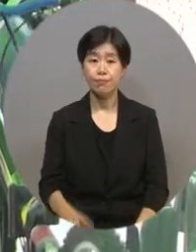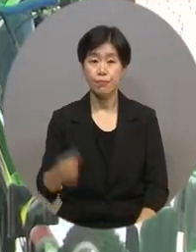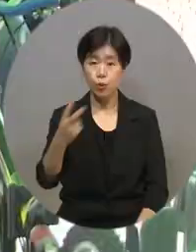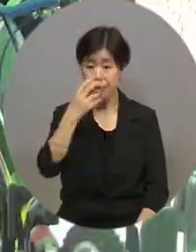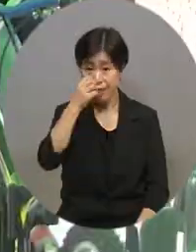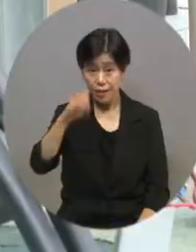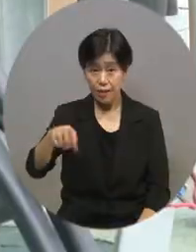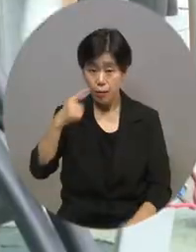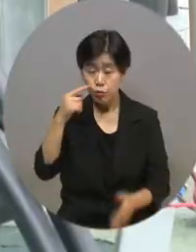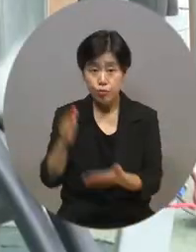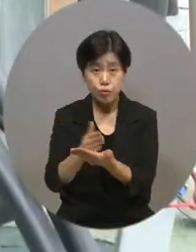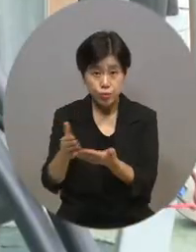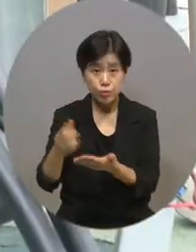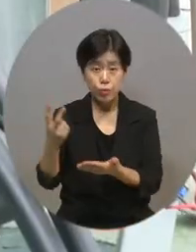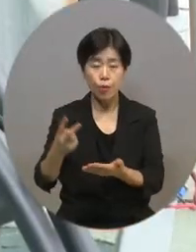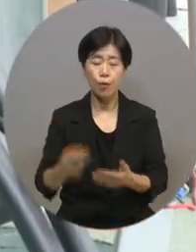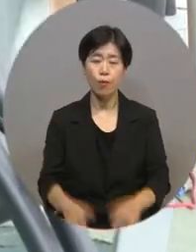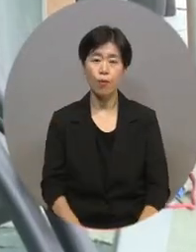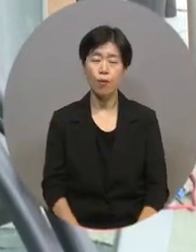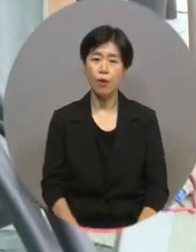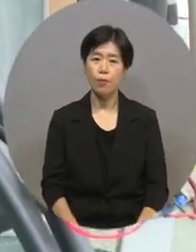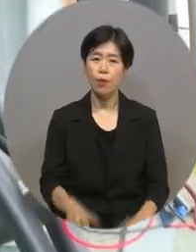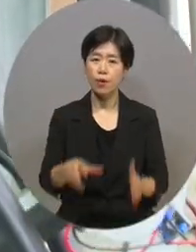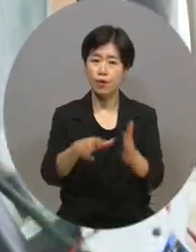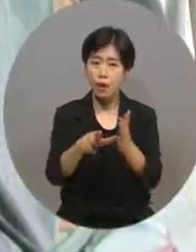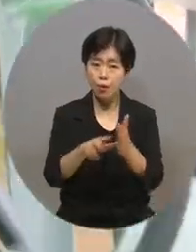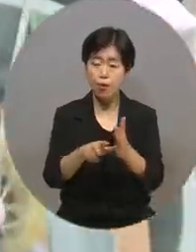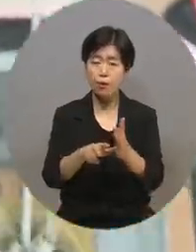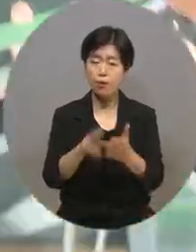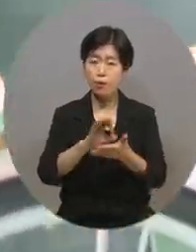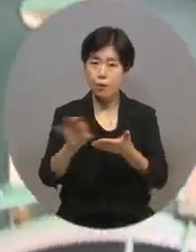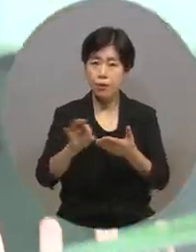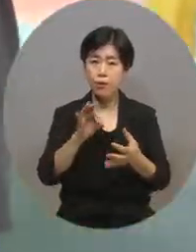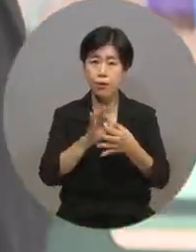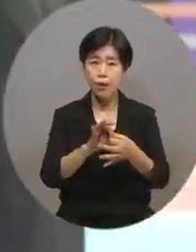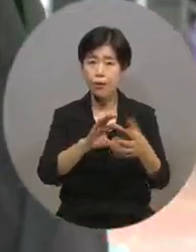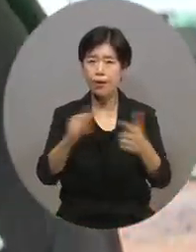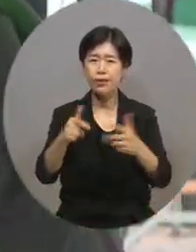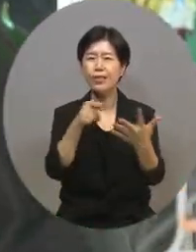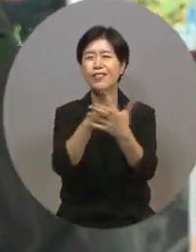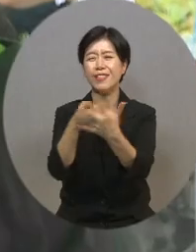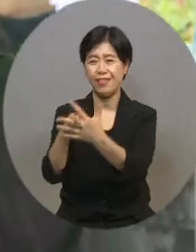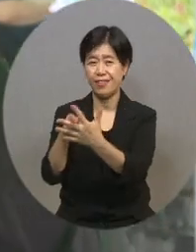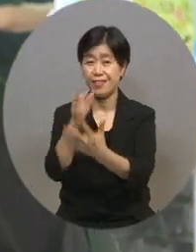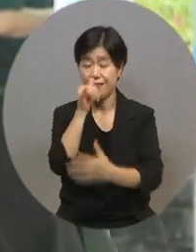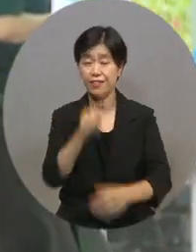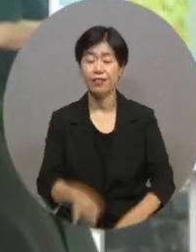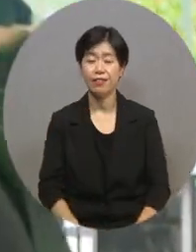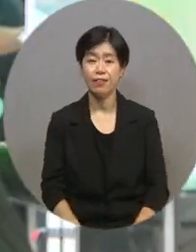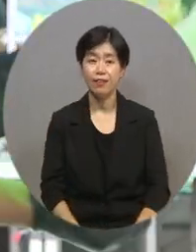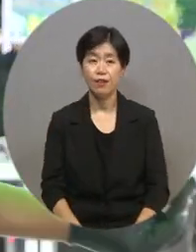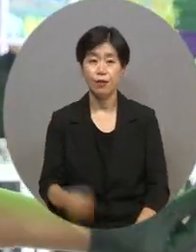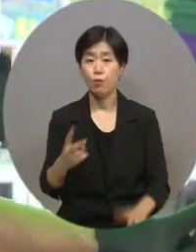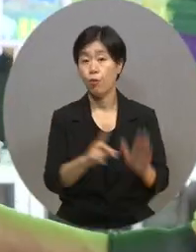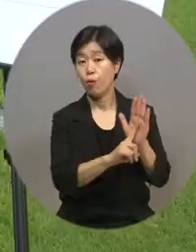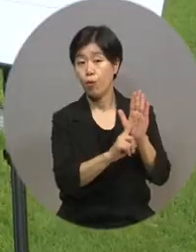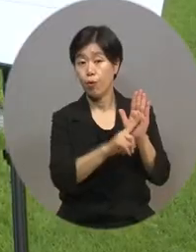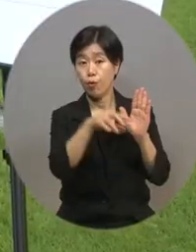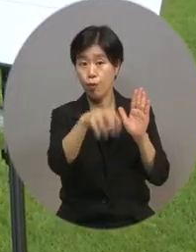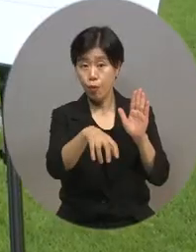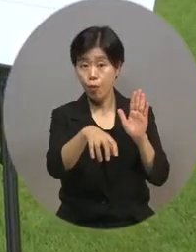분리 배출, 자원순환 관련 OX 퀴즈가 포함된 도전 에코 골든벨을 진행했고 홍보